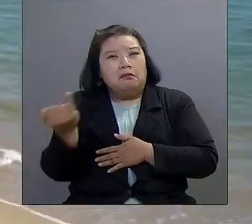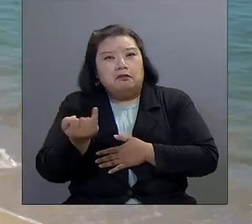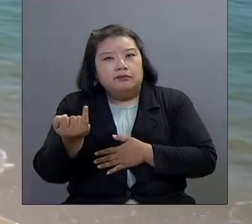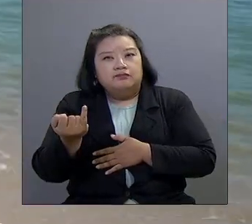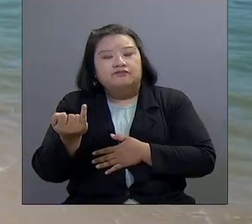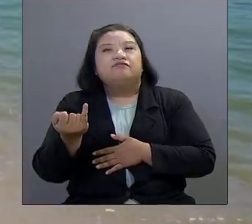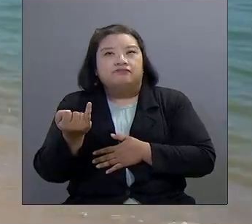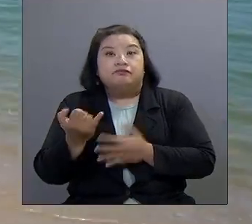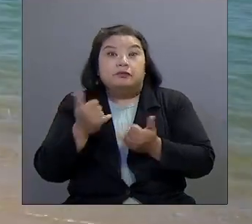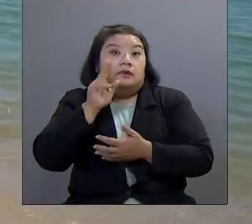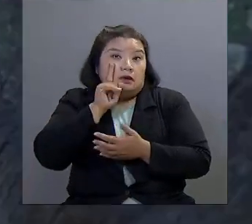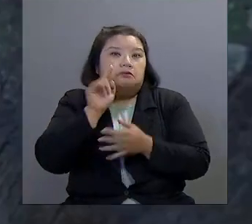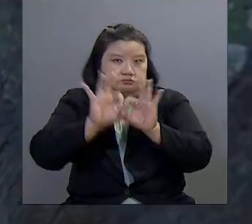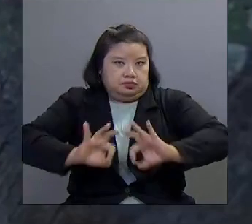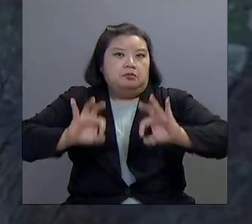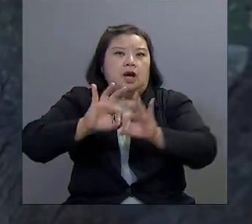การเปิ disabled